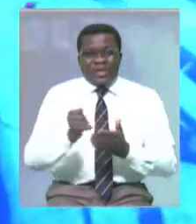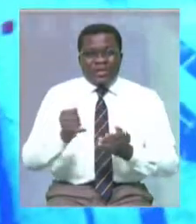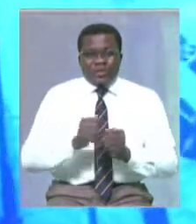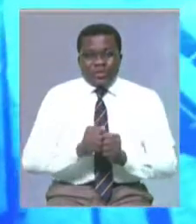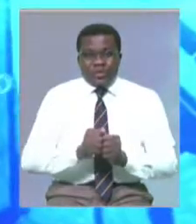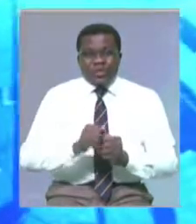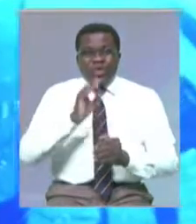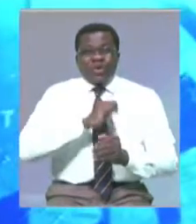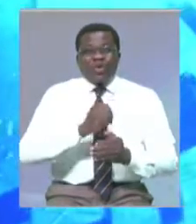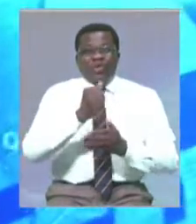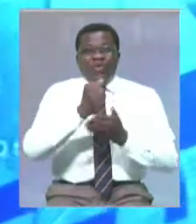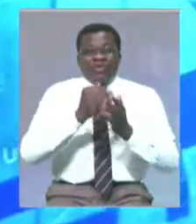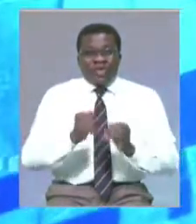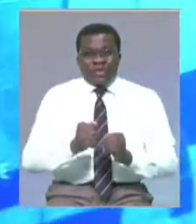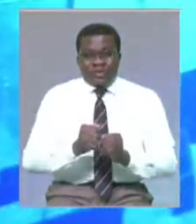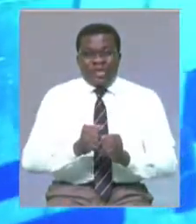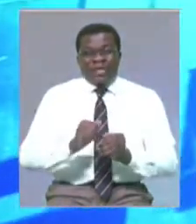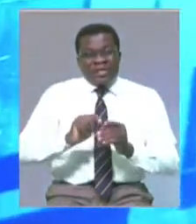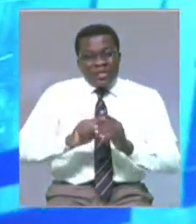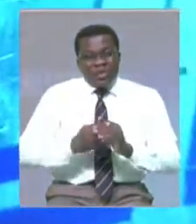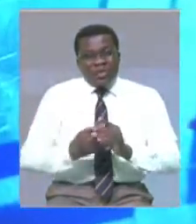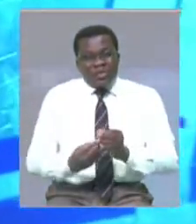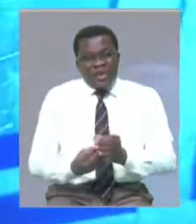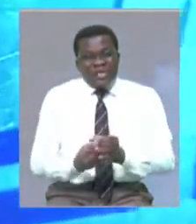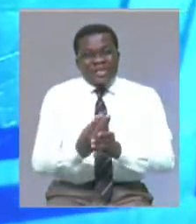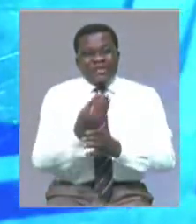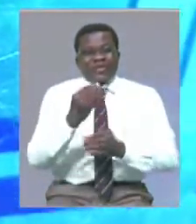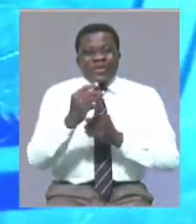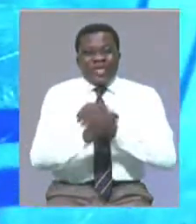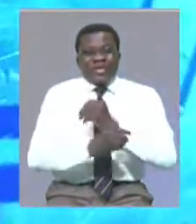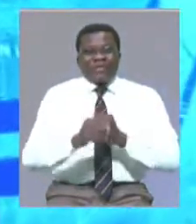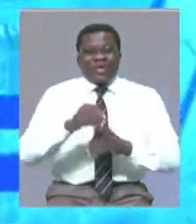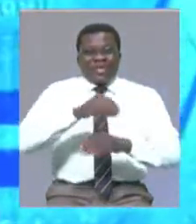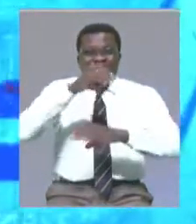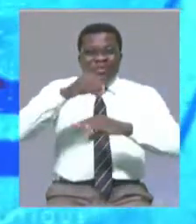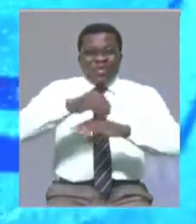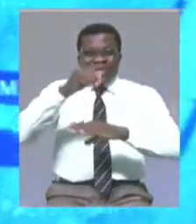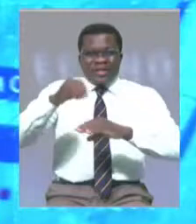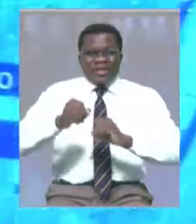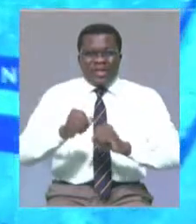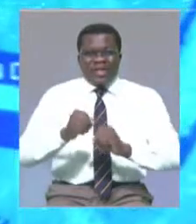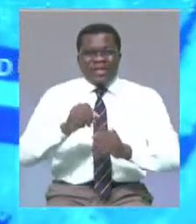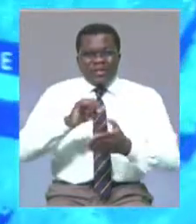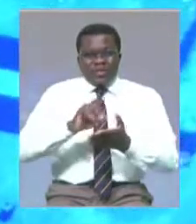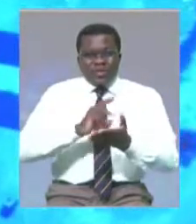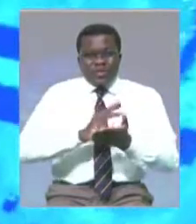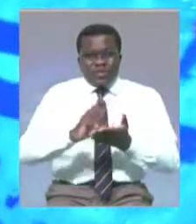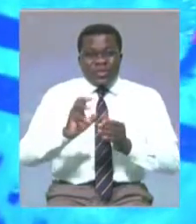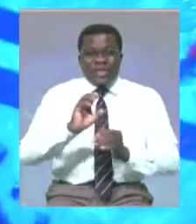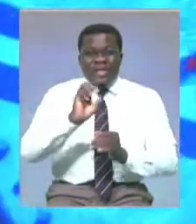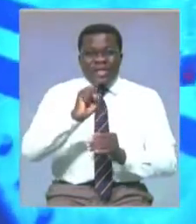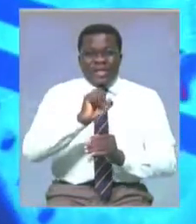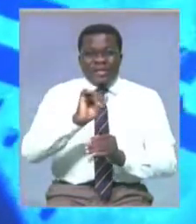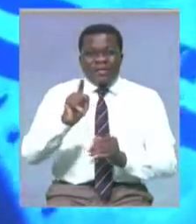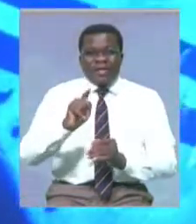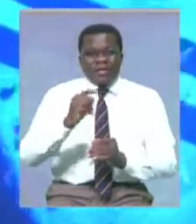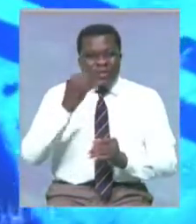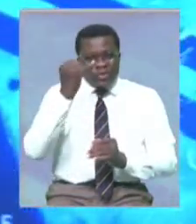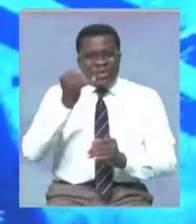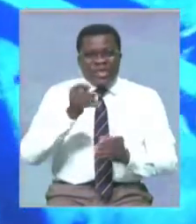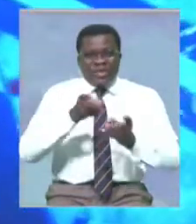au profit des artistes en herbe dans le département des Collines qui s'est déroulée ce week-end à Savalou, une initiative de la